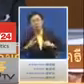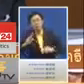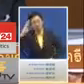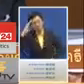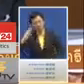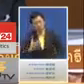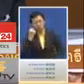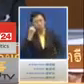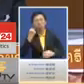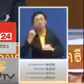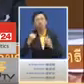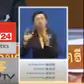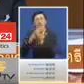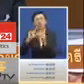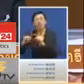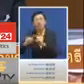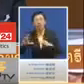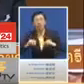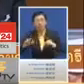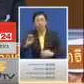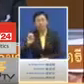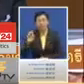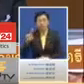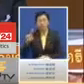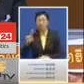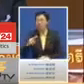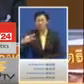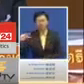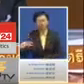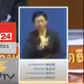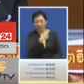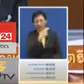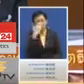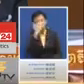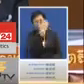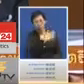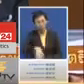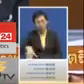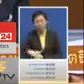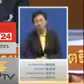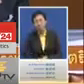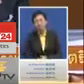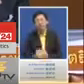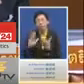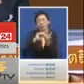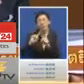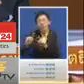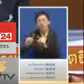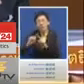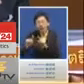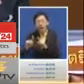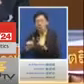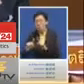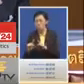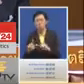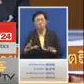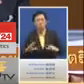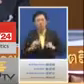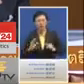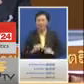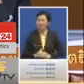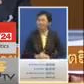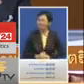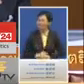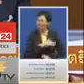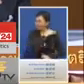าร EU ประกาศตัดทันทีหลายประเทศตะวันตกประกาศตัดท่านก็หนักขึ้น